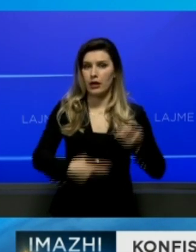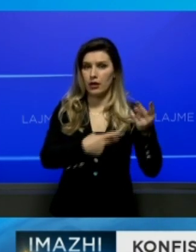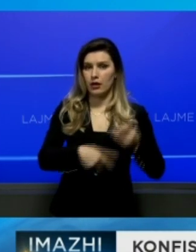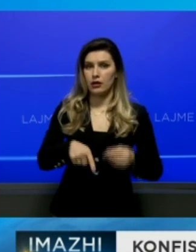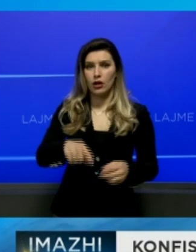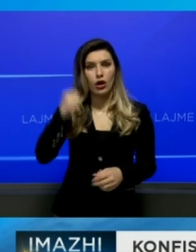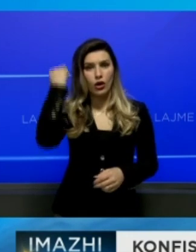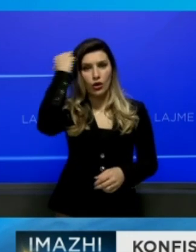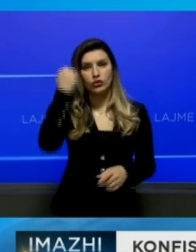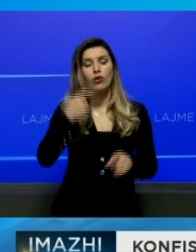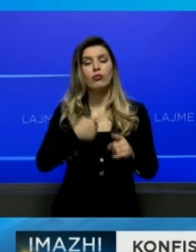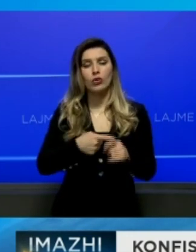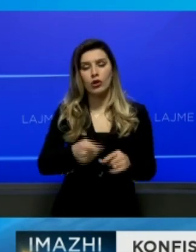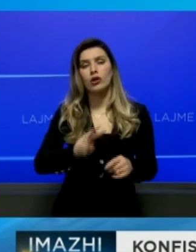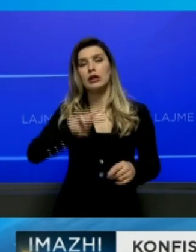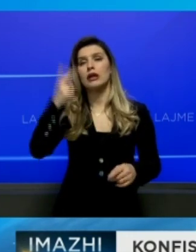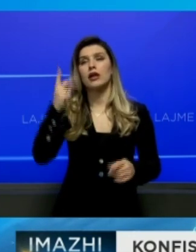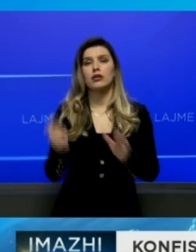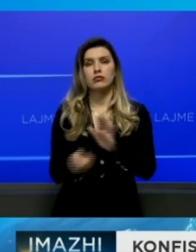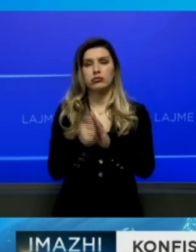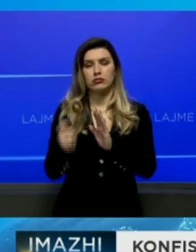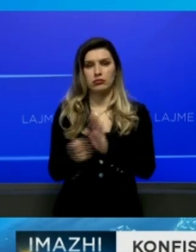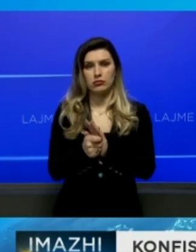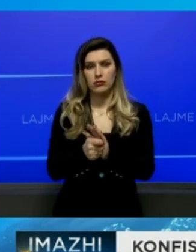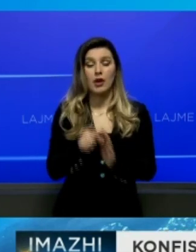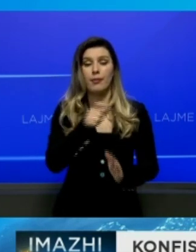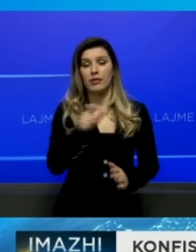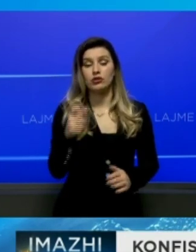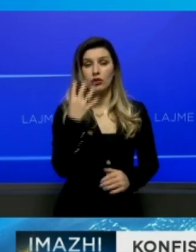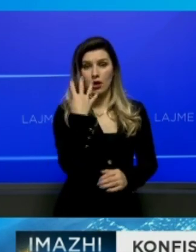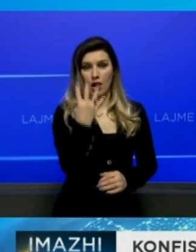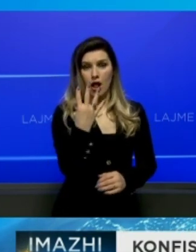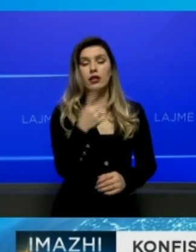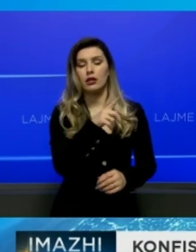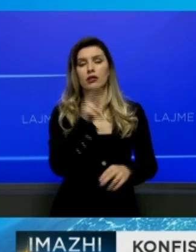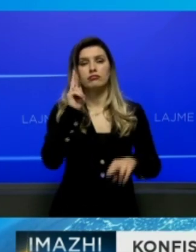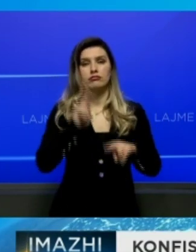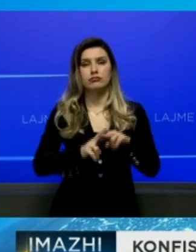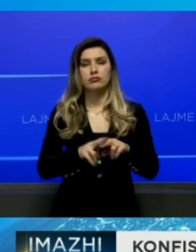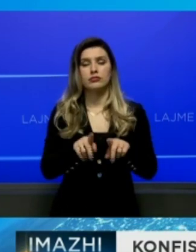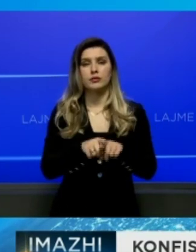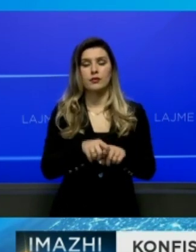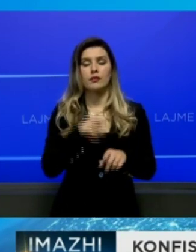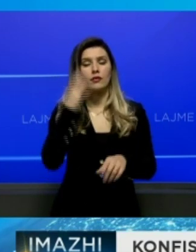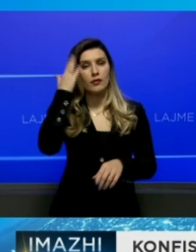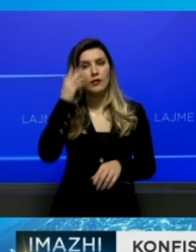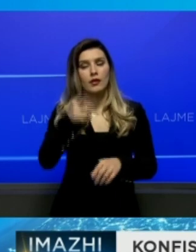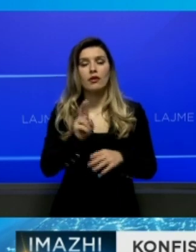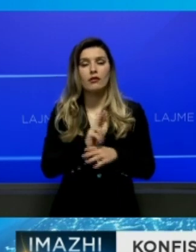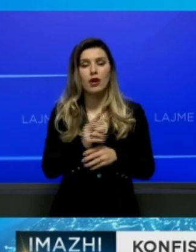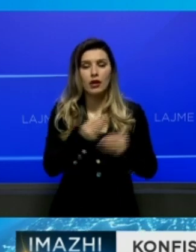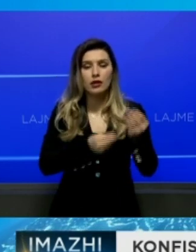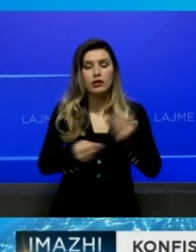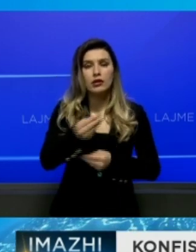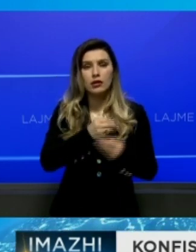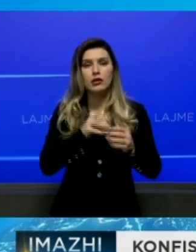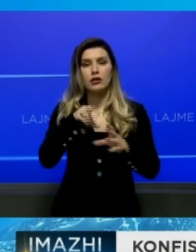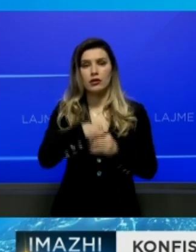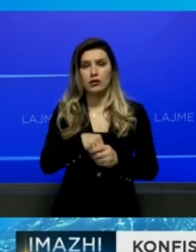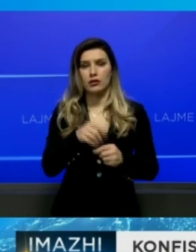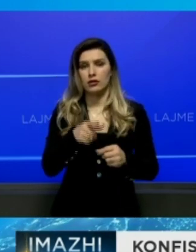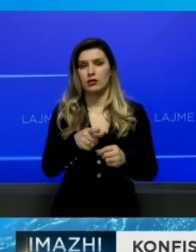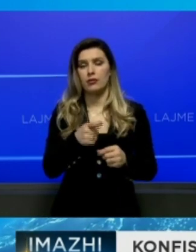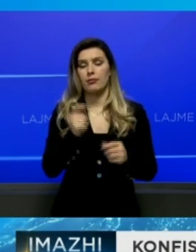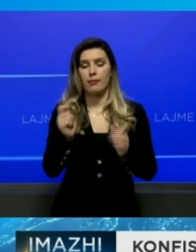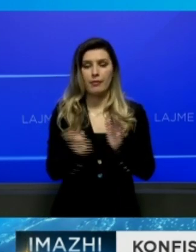pastaj për destinim jashtë Kosovës. 4 të dyshuarve u caktuar masa e ndalimit mbi dyshimin e bazuar për përfshirje në veprën